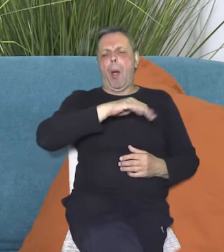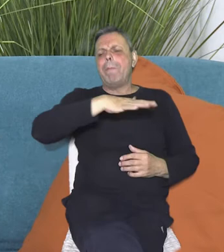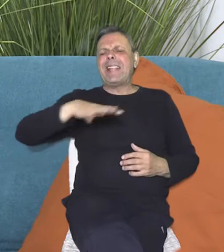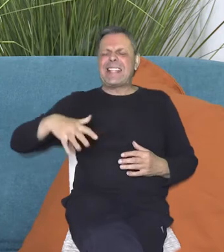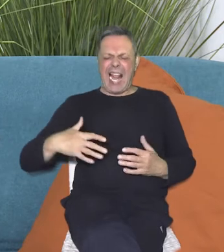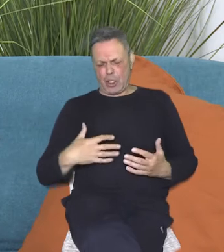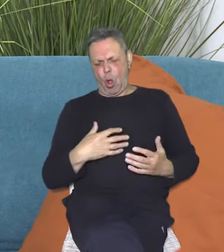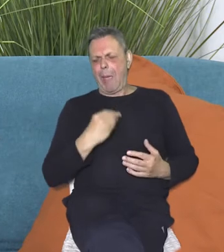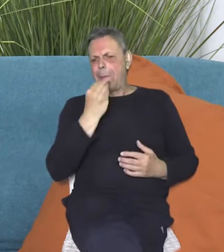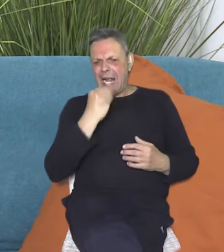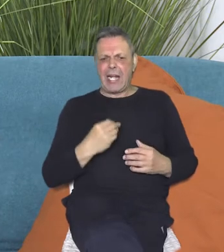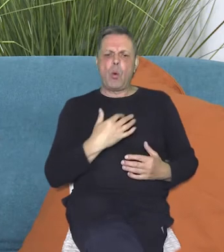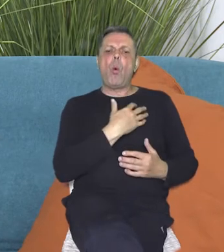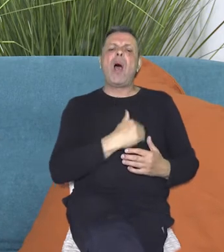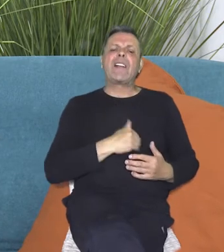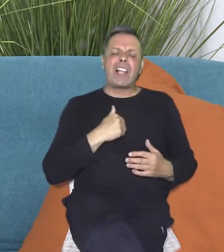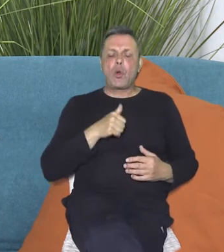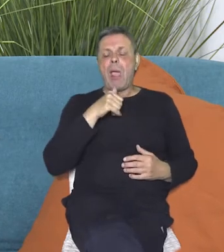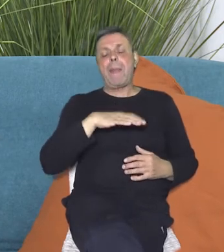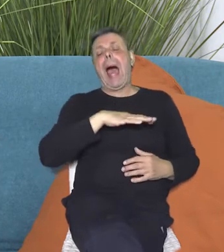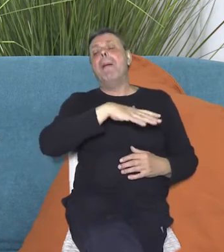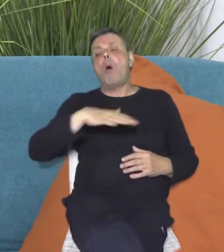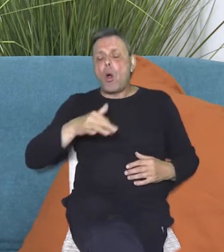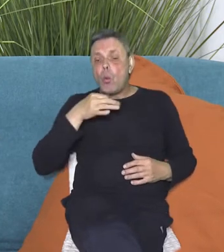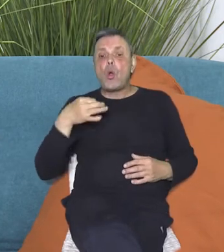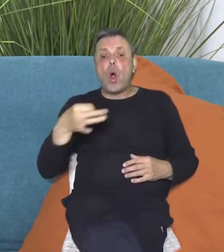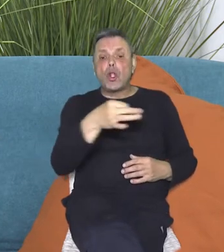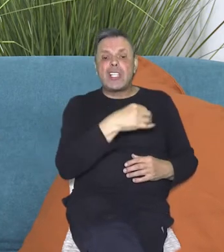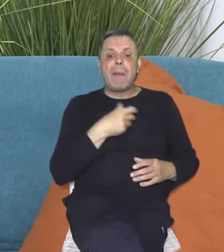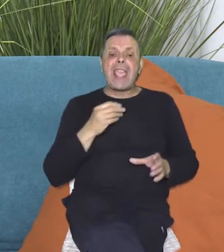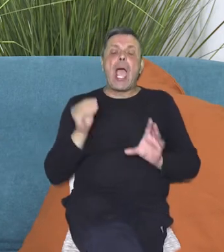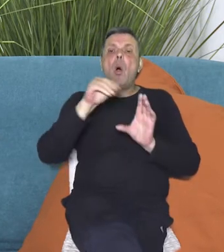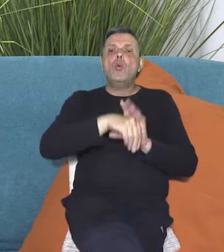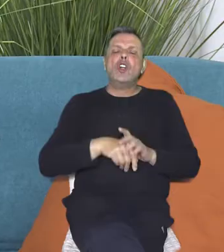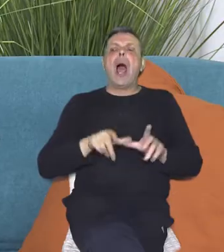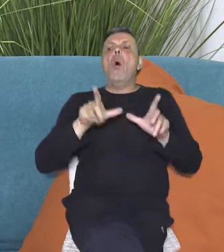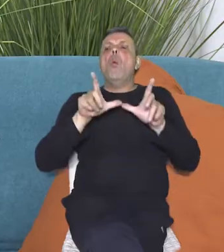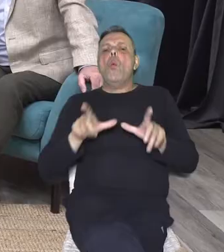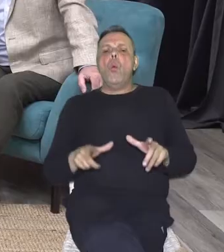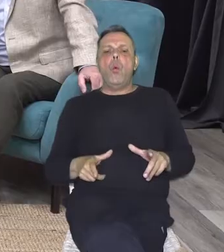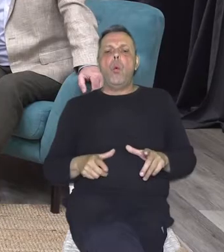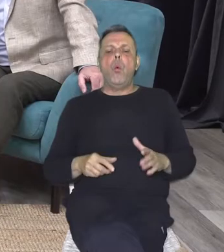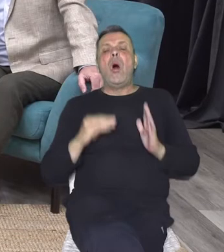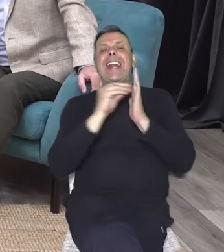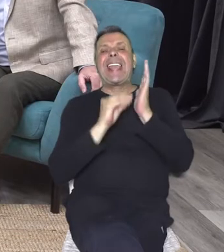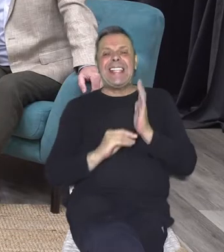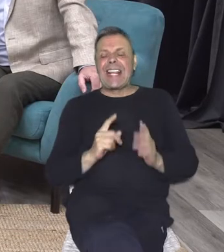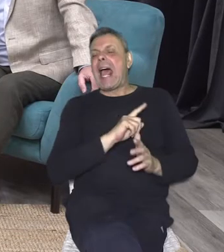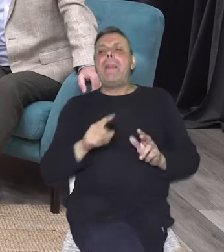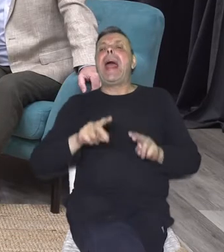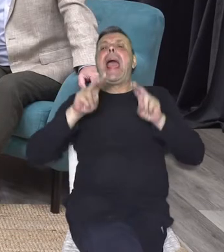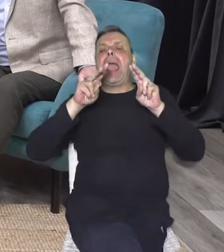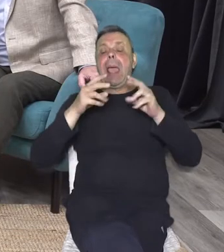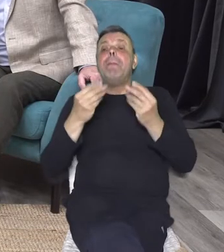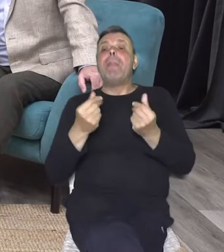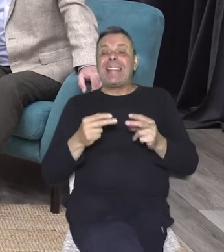U Hrvatskoj naša prehrana na obali i otocima je ušla u stvari u onaj registar nematerijalne